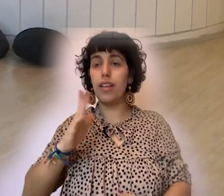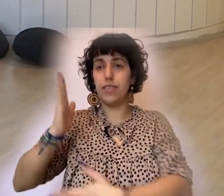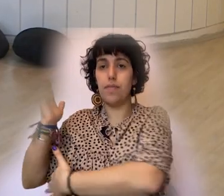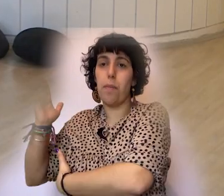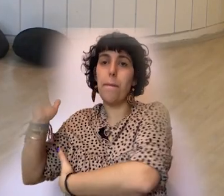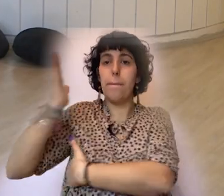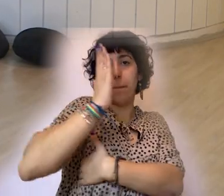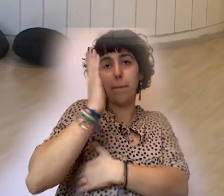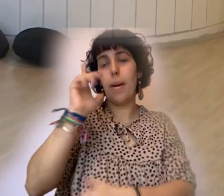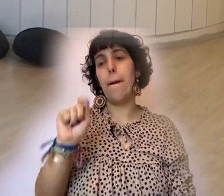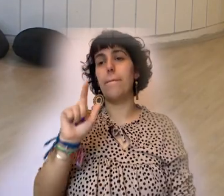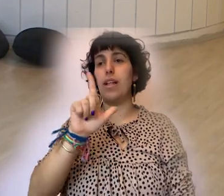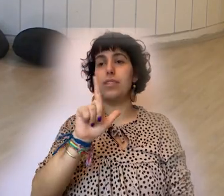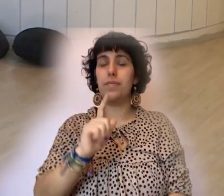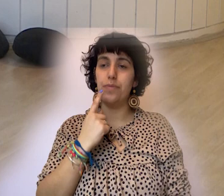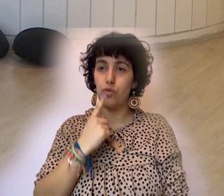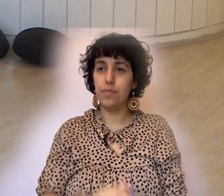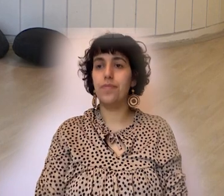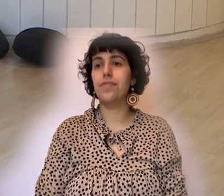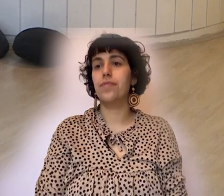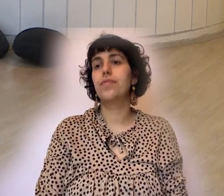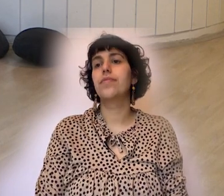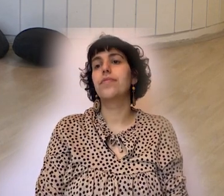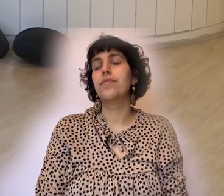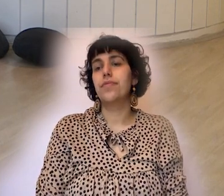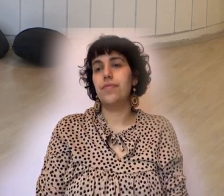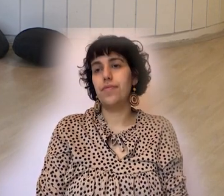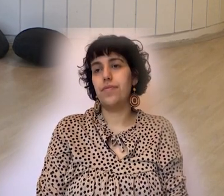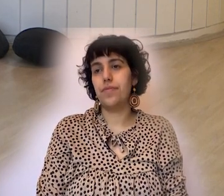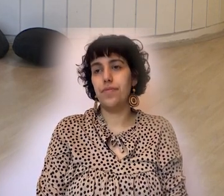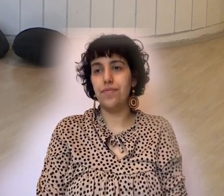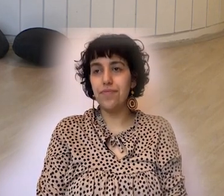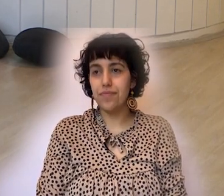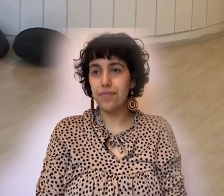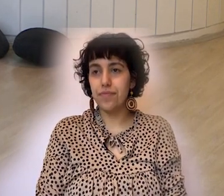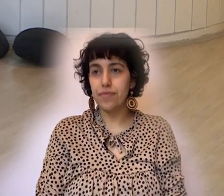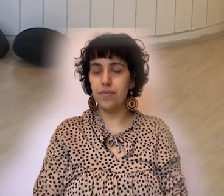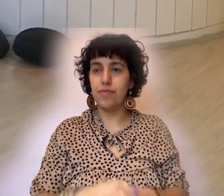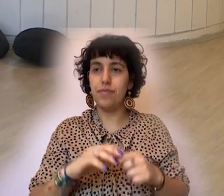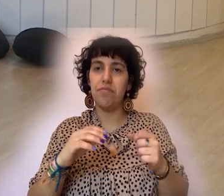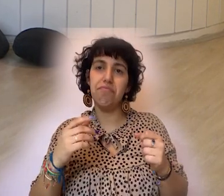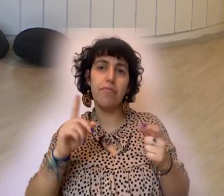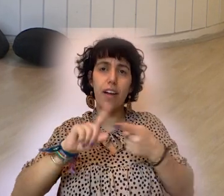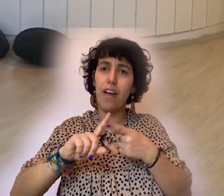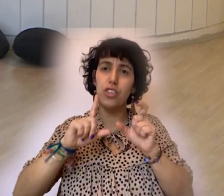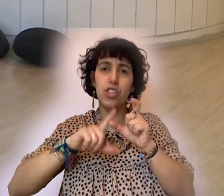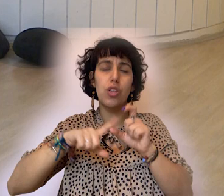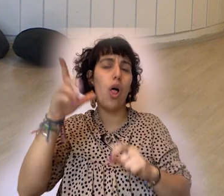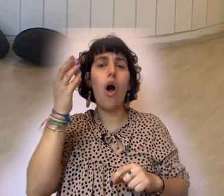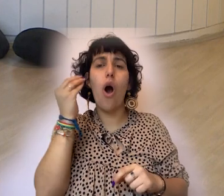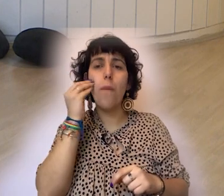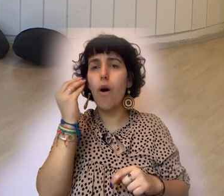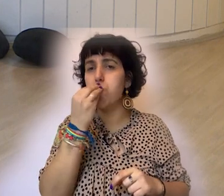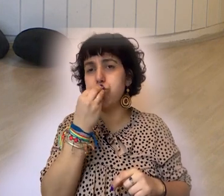tekniklerden bir tanesi veya Çağan atmaya çalışıyor tanıdığım veya tanımadığım bir süre Biz yakın menzilliyiz işte burada